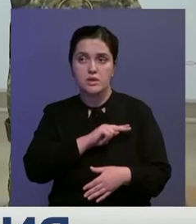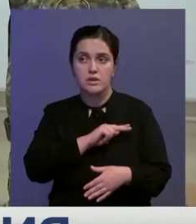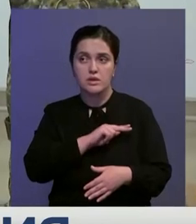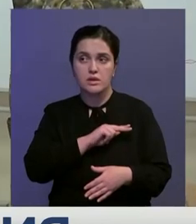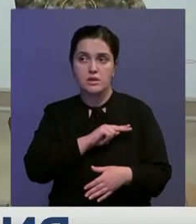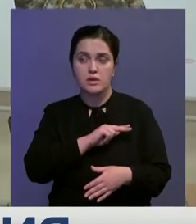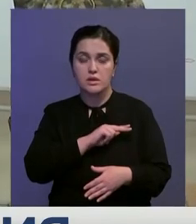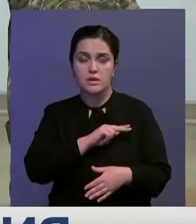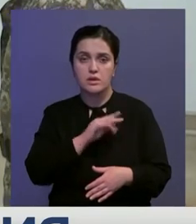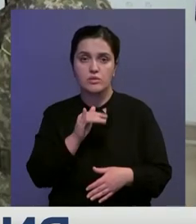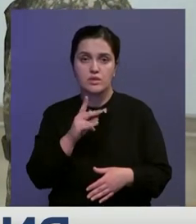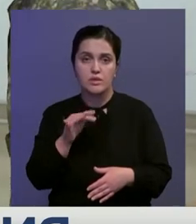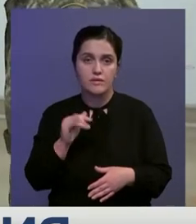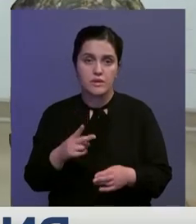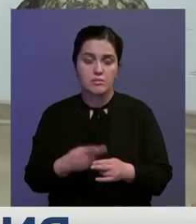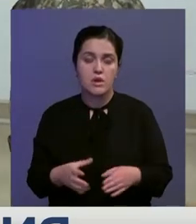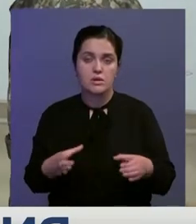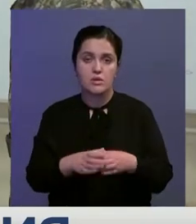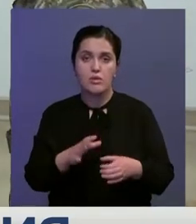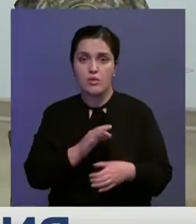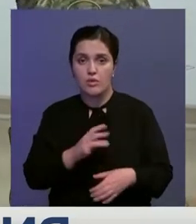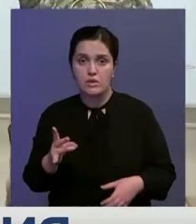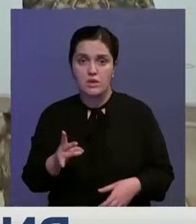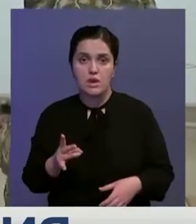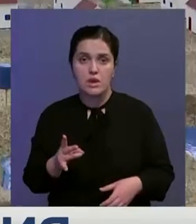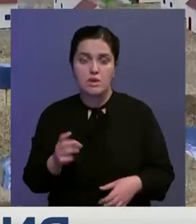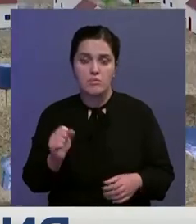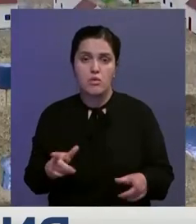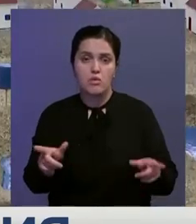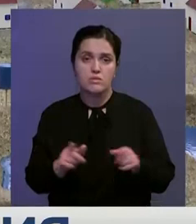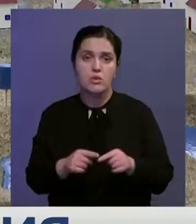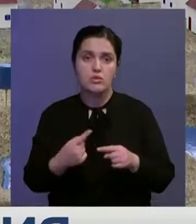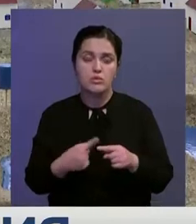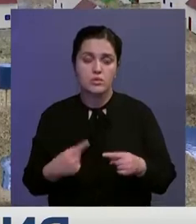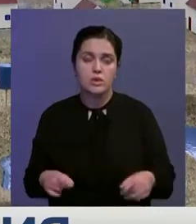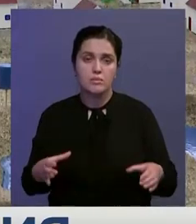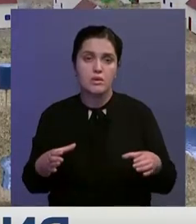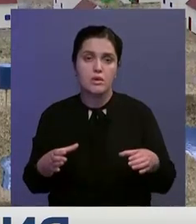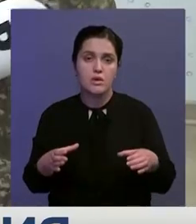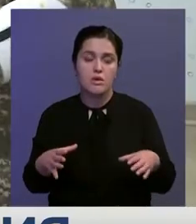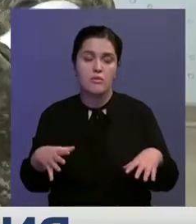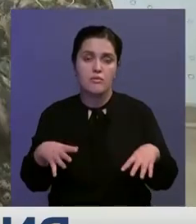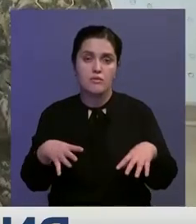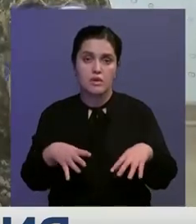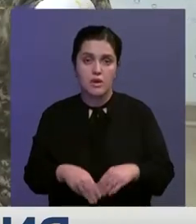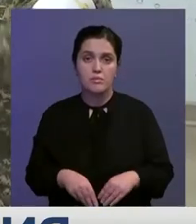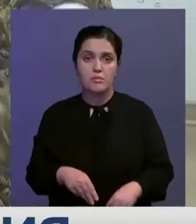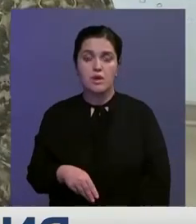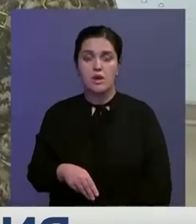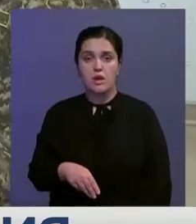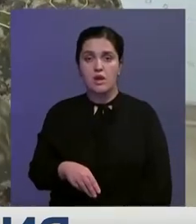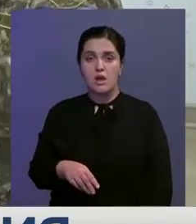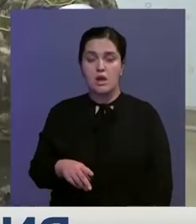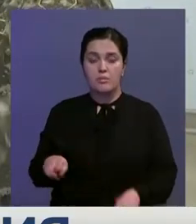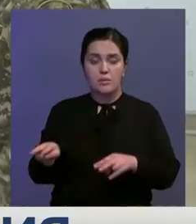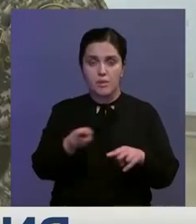штаба ЮНИФИЛ Организации Объединенных Наций. То есть совместимость с другими контингентами? Совместимость. Они как раз при